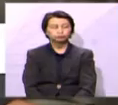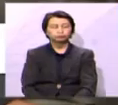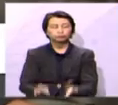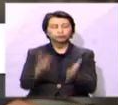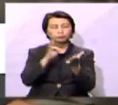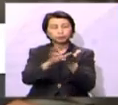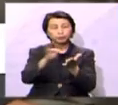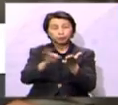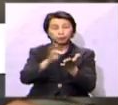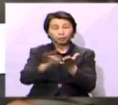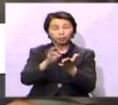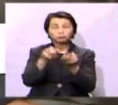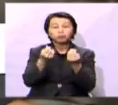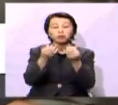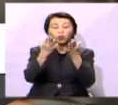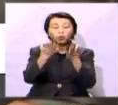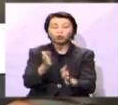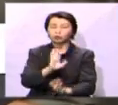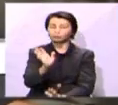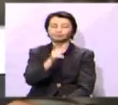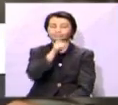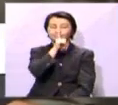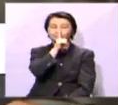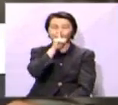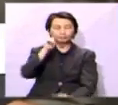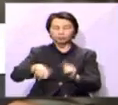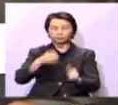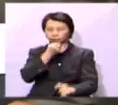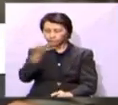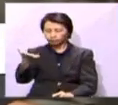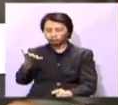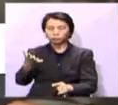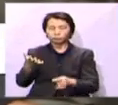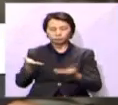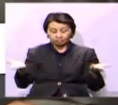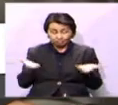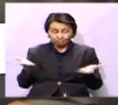Bilangan saya tak bagi tahu dengan nyata di sinilah, but they are.